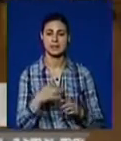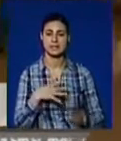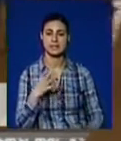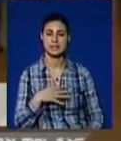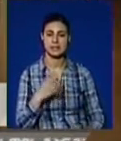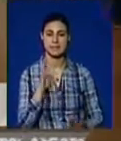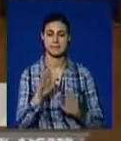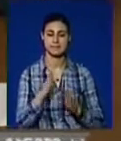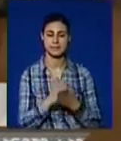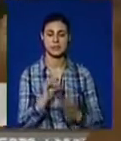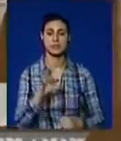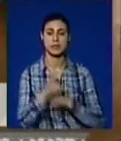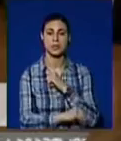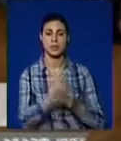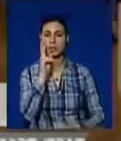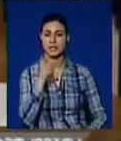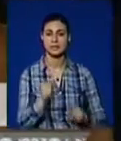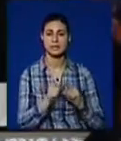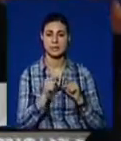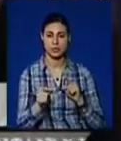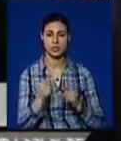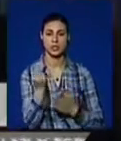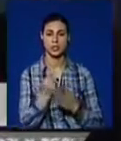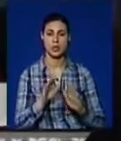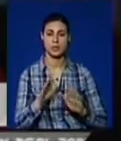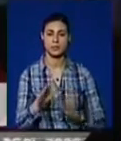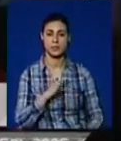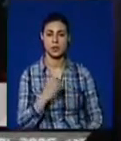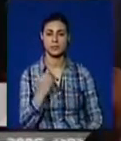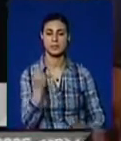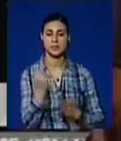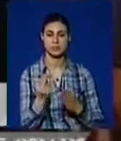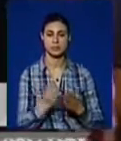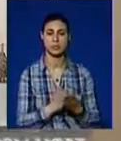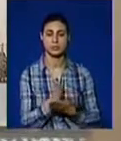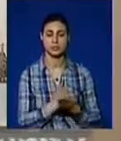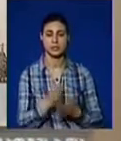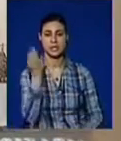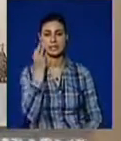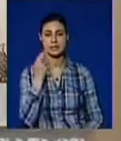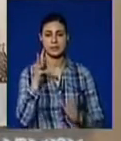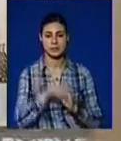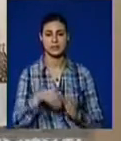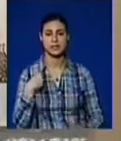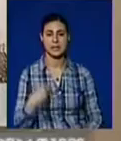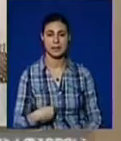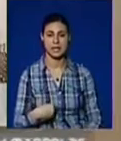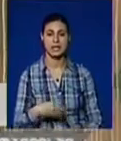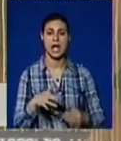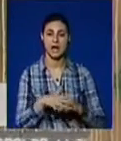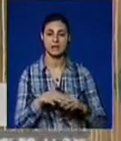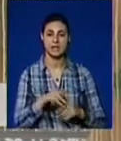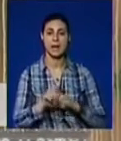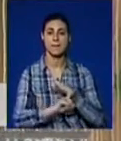სადაც მხატვარმა ბოლო სამი წლის განმავლობაში შექმნილი ტილოები წარმოადგინა. მისი ნამუშევრები წლებია საფრანგეთში, გერმანიაში, ავსტრიასა და ფინეთში